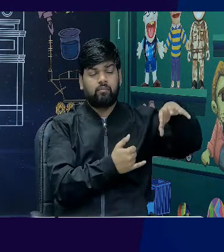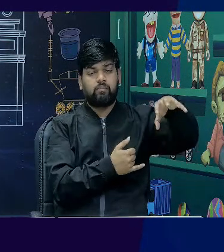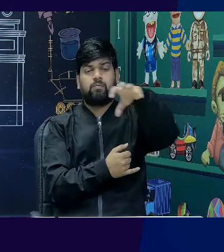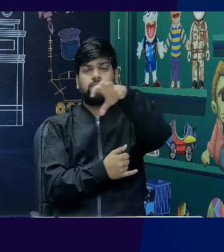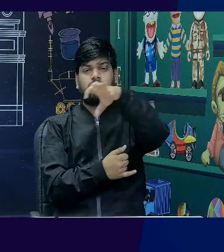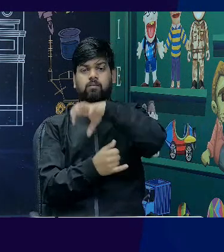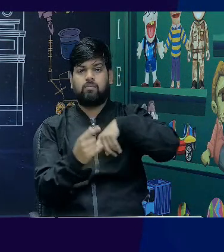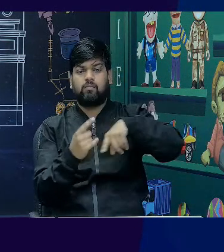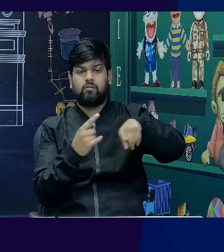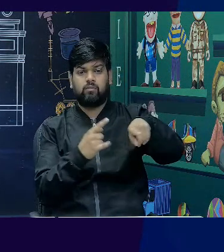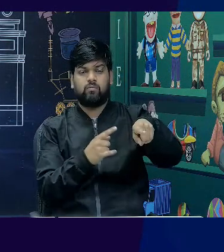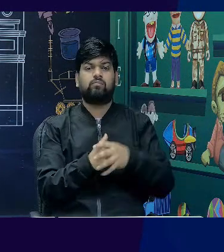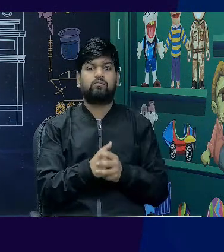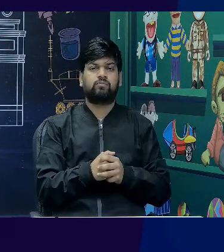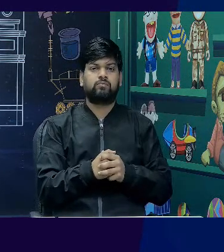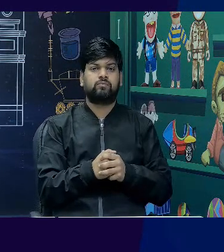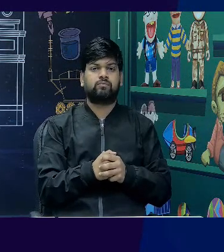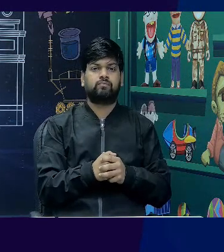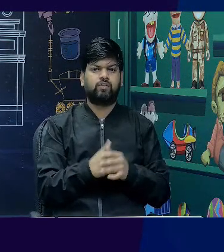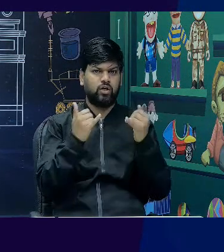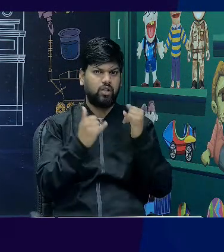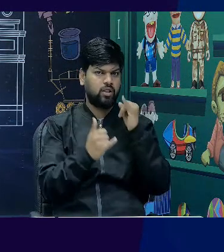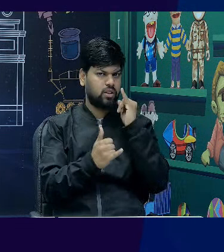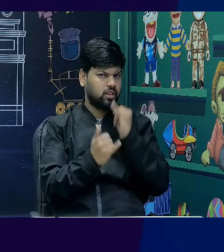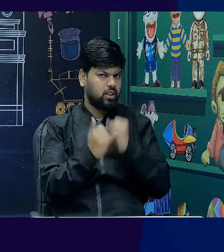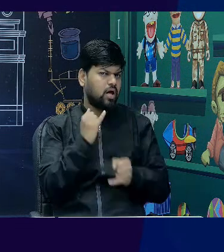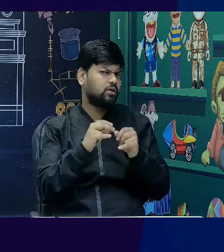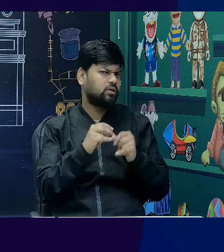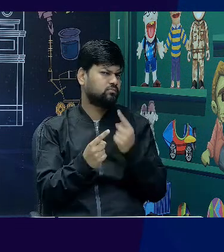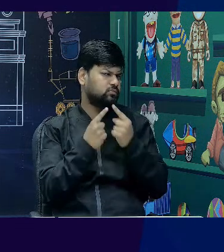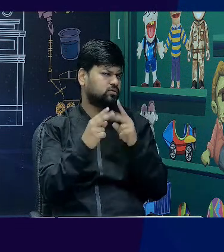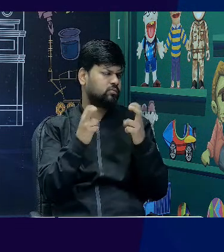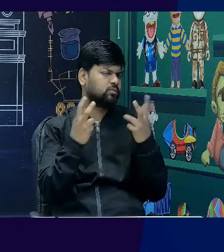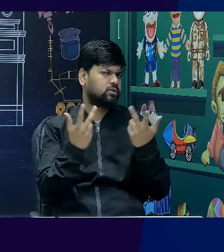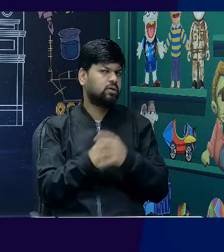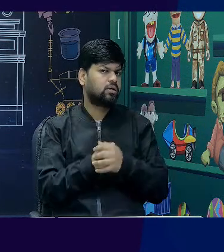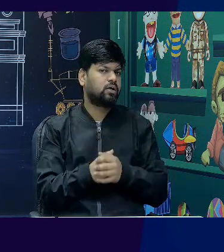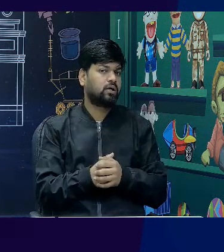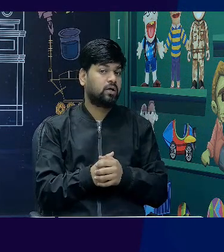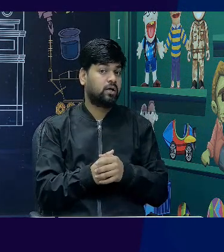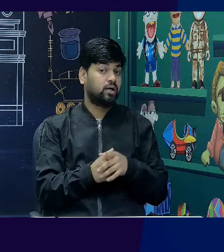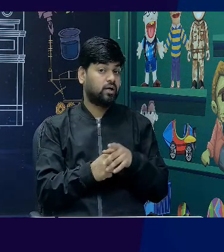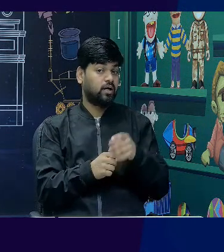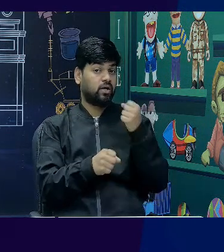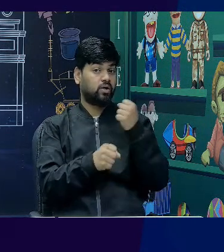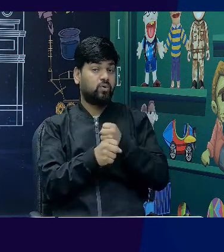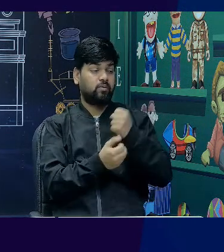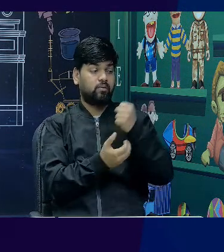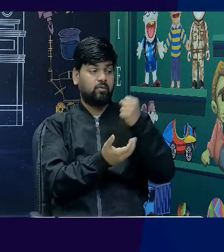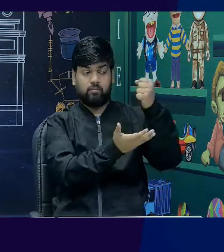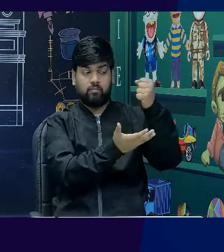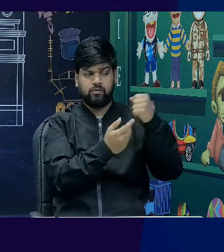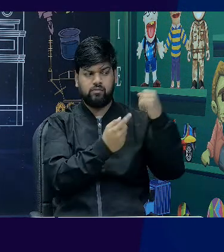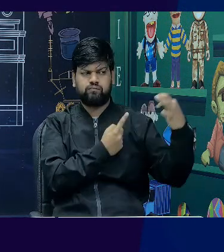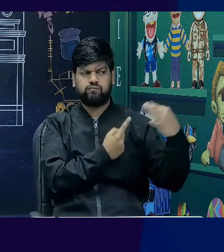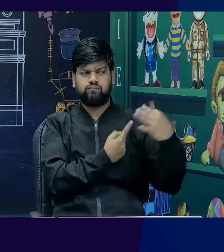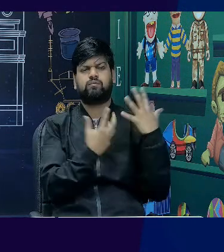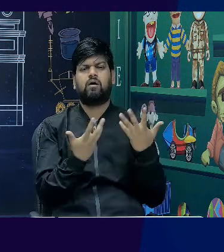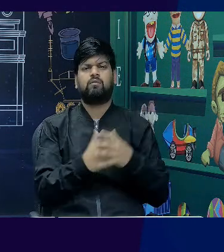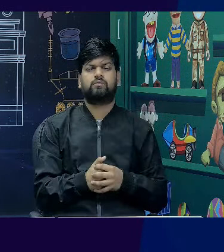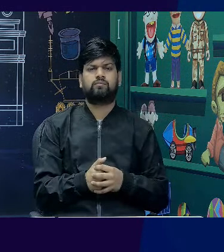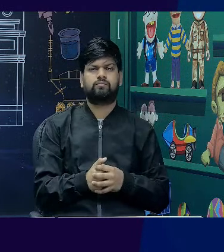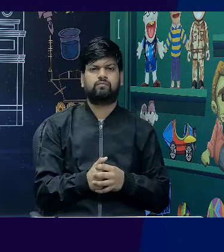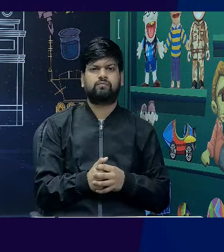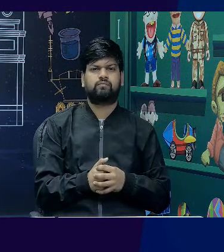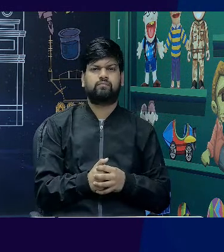Lastly, we come on to the impacts of budget. So total impact हमारा क्या होता है? Impact ये होता है कि हम